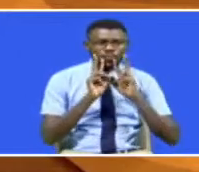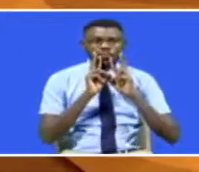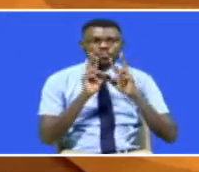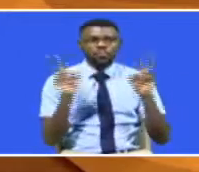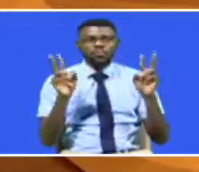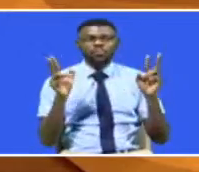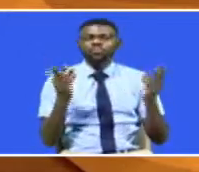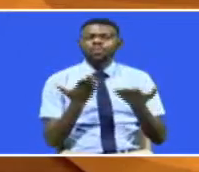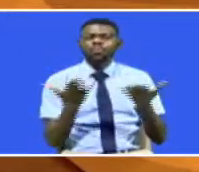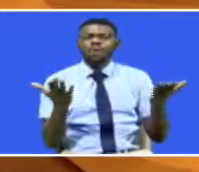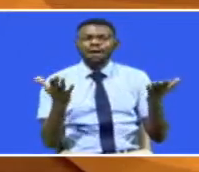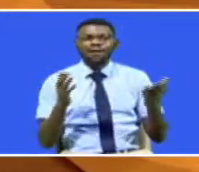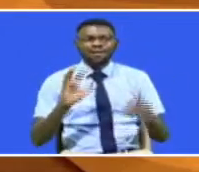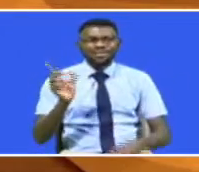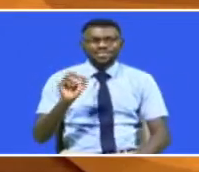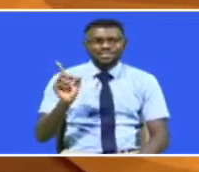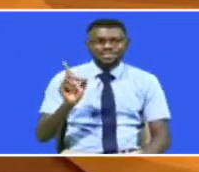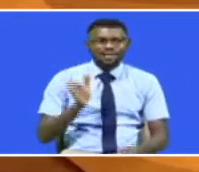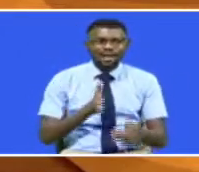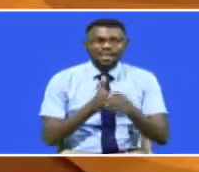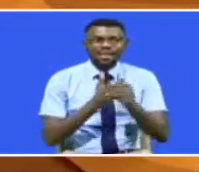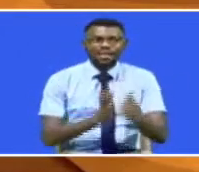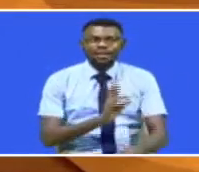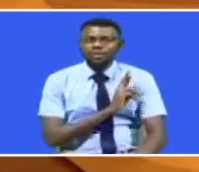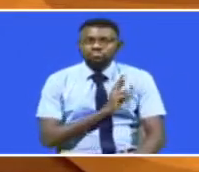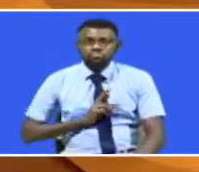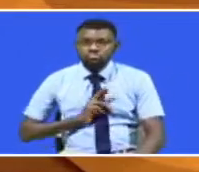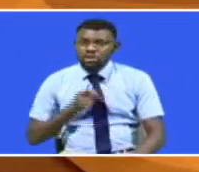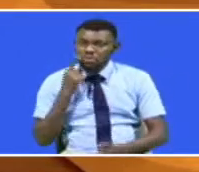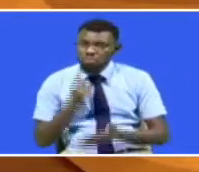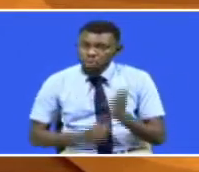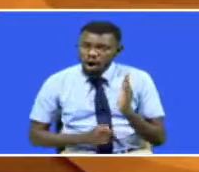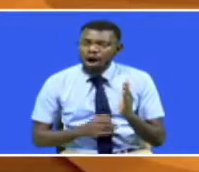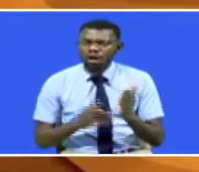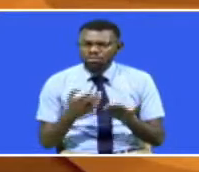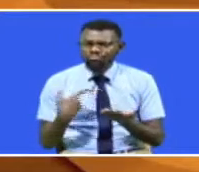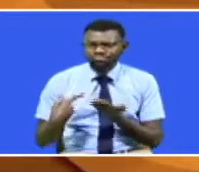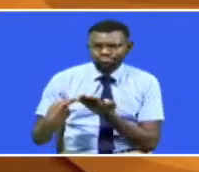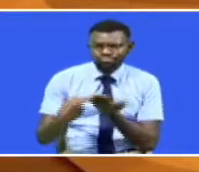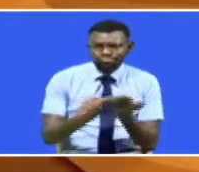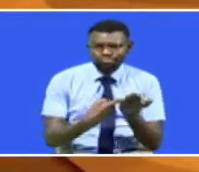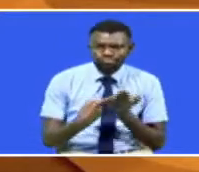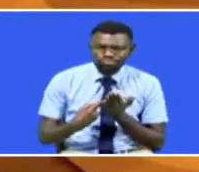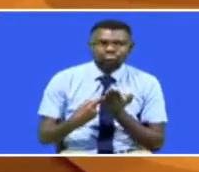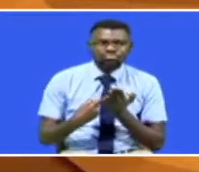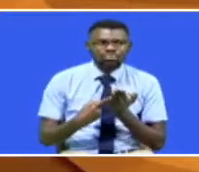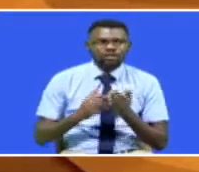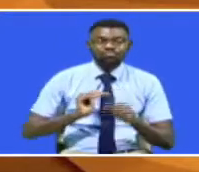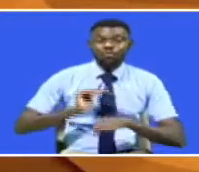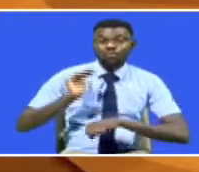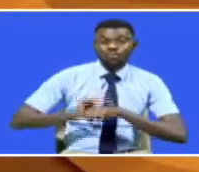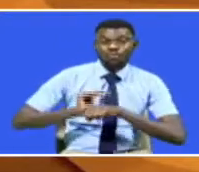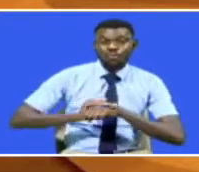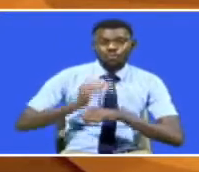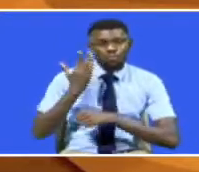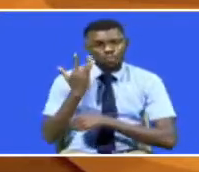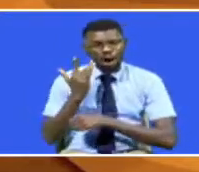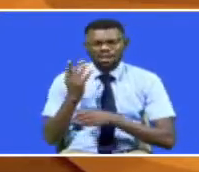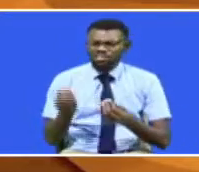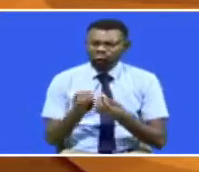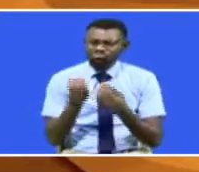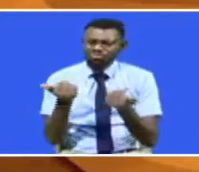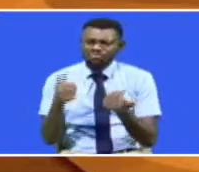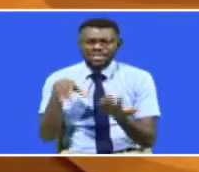hapa Nairobi, viongozi hao wa kidini wamesema ni kupitia kwa mazungumzo pekee ndipo suluhu ya masuala tata itapatikana